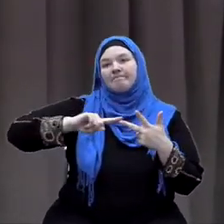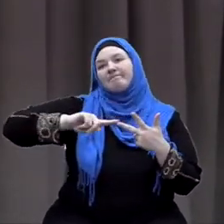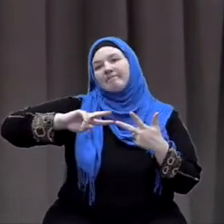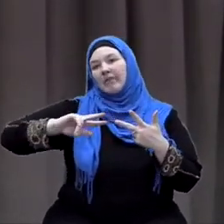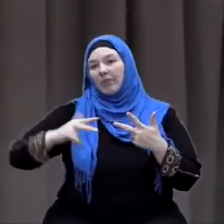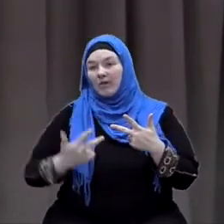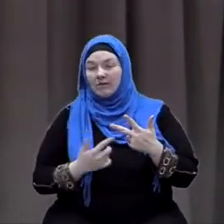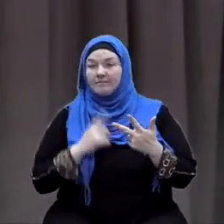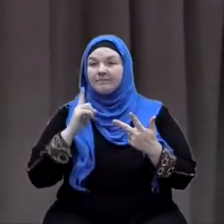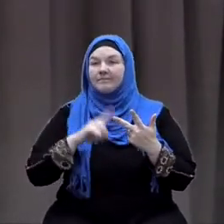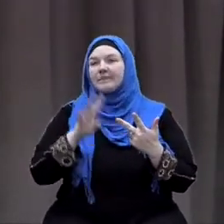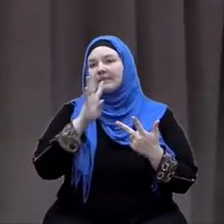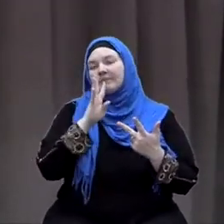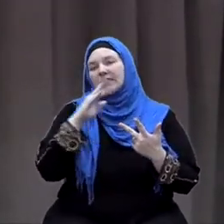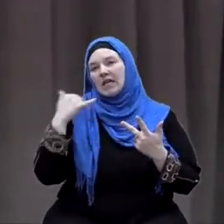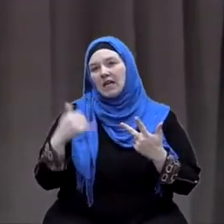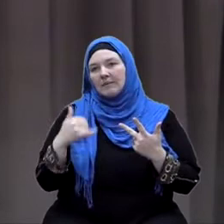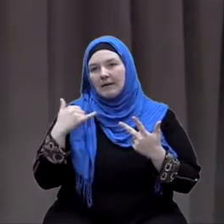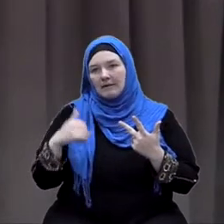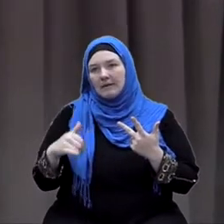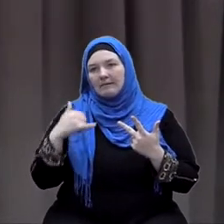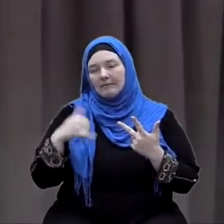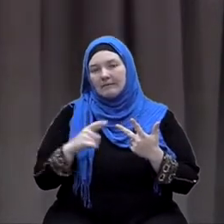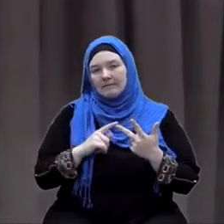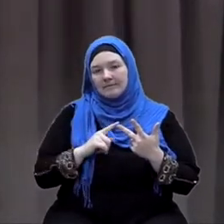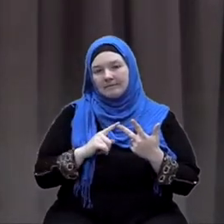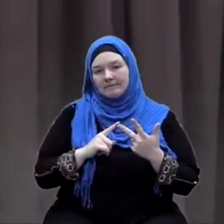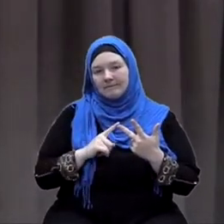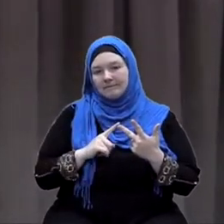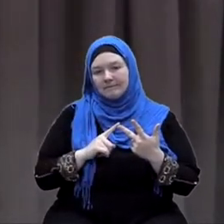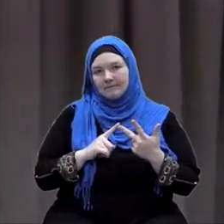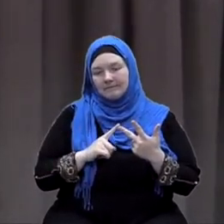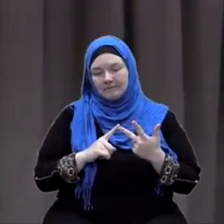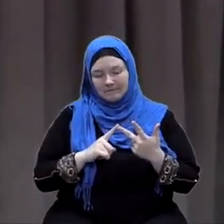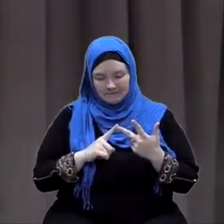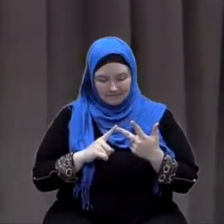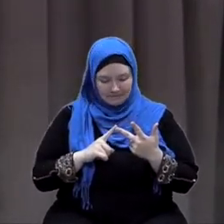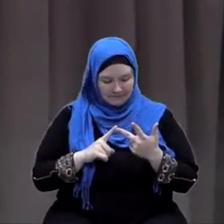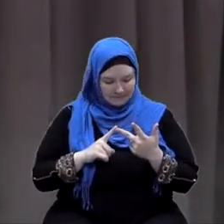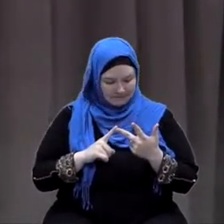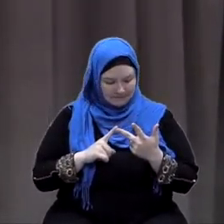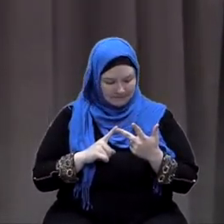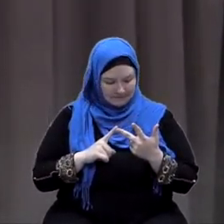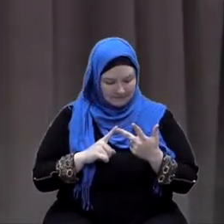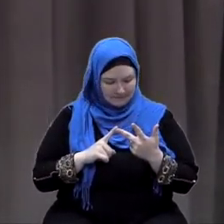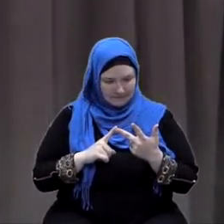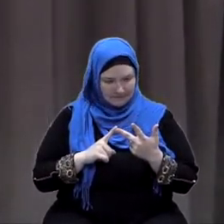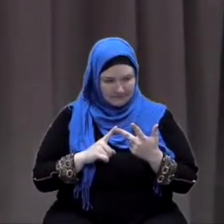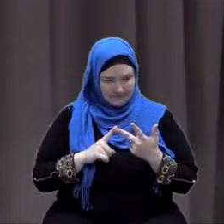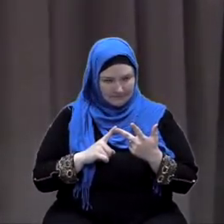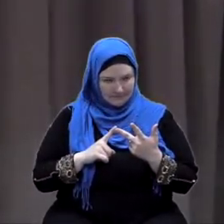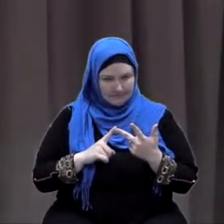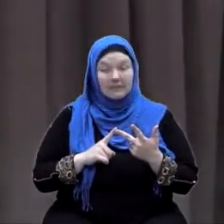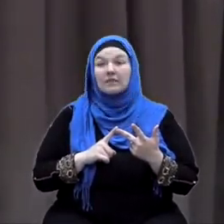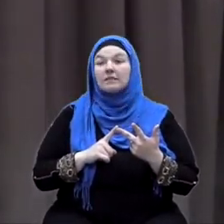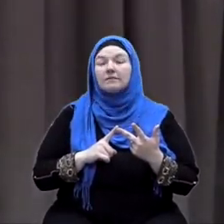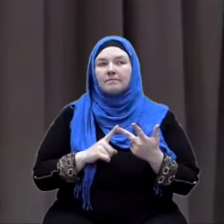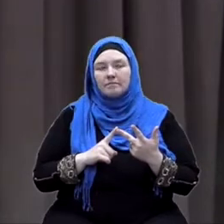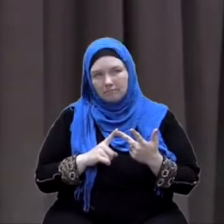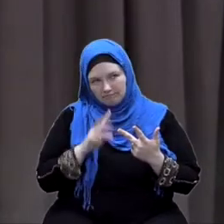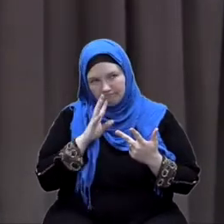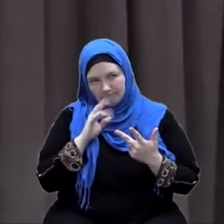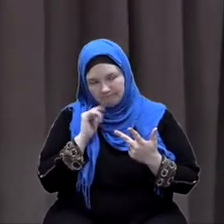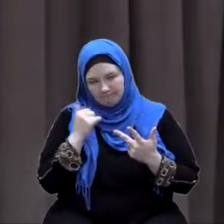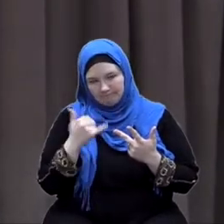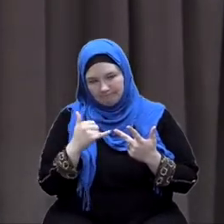وَالصَّاحِبِ بِالْجَنْبِ وَابْنِ السَّبِيلِ وَمَا مَلَكَتْ أَيْمَانُكُمْ إِنَّ اللَّهَ لَا يُحِبُّ